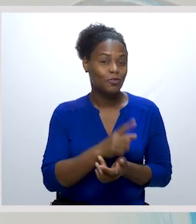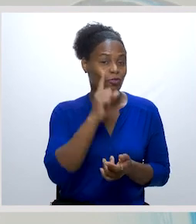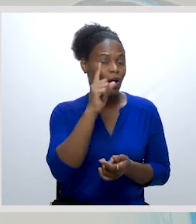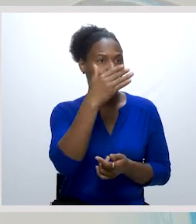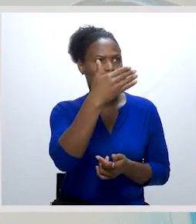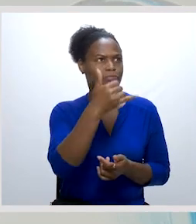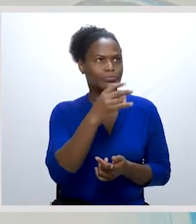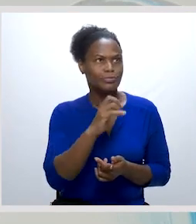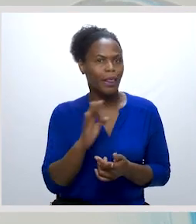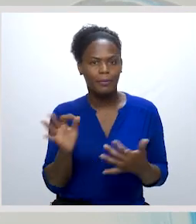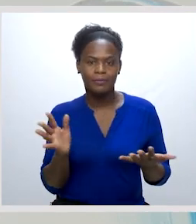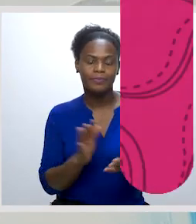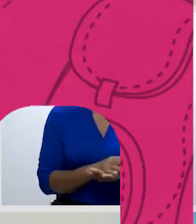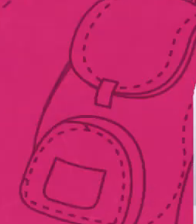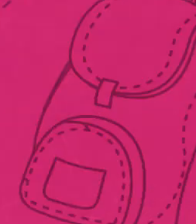encore une fois.